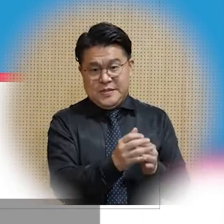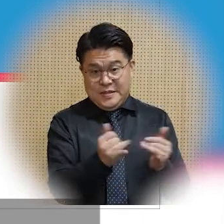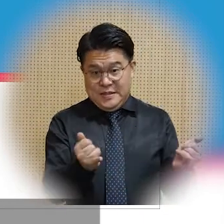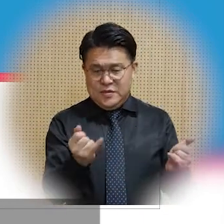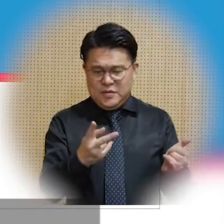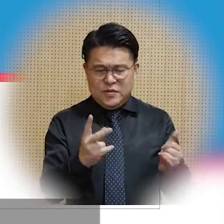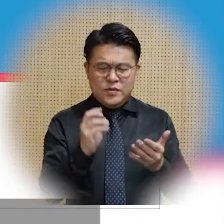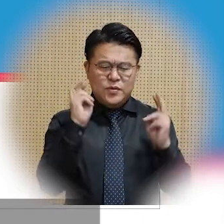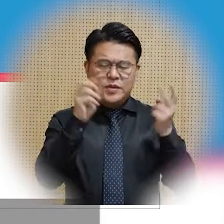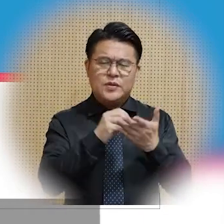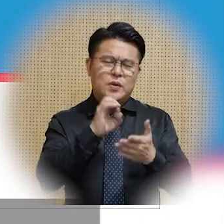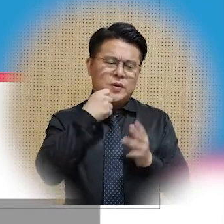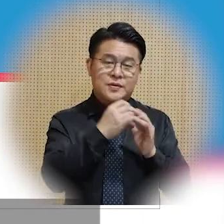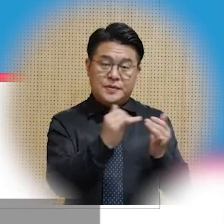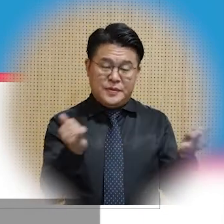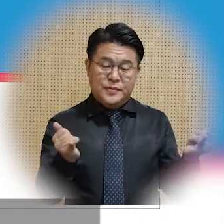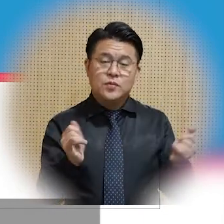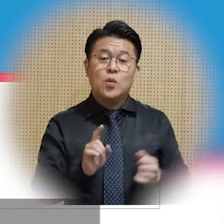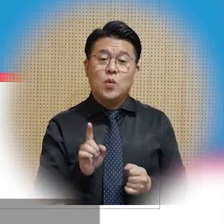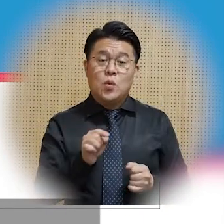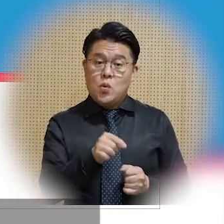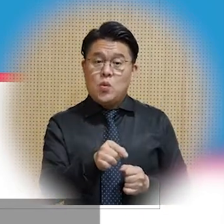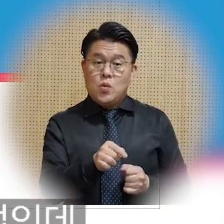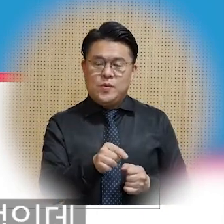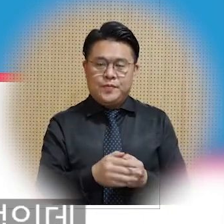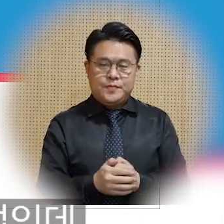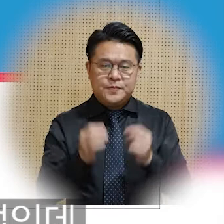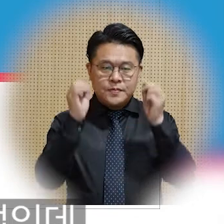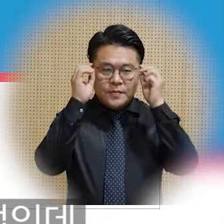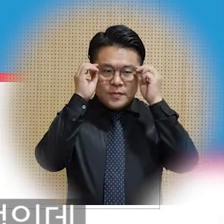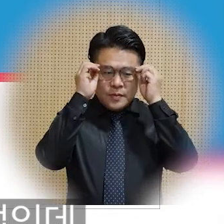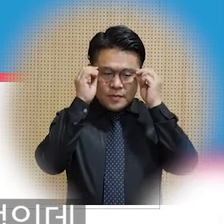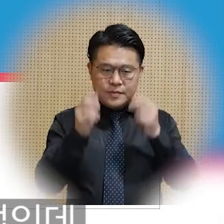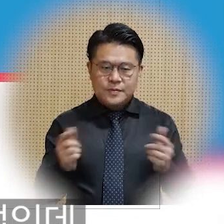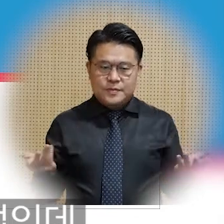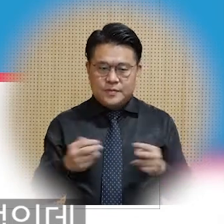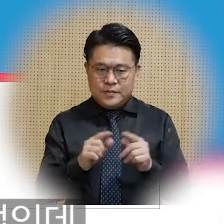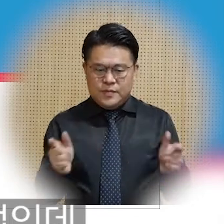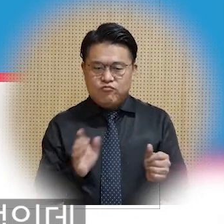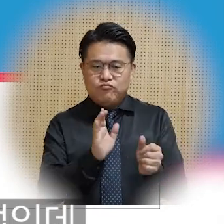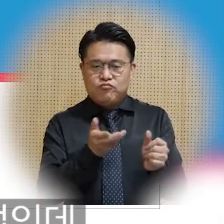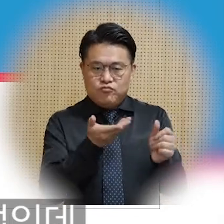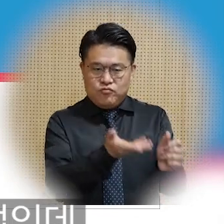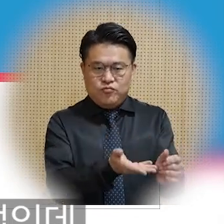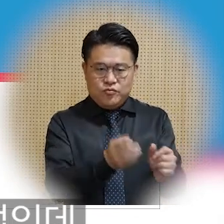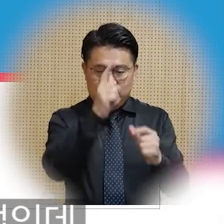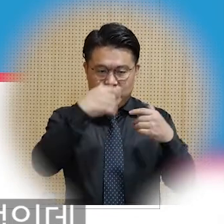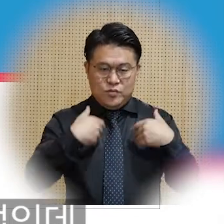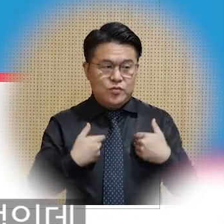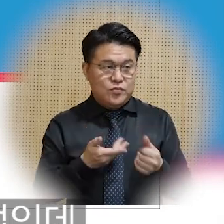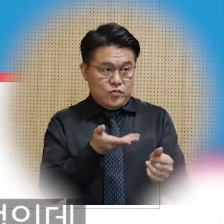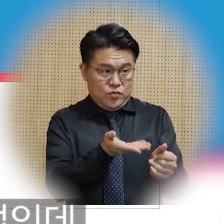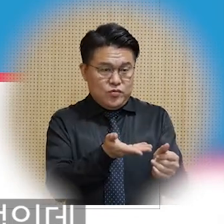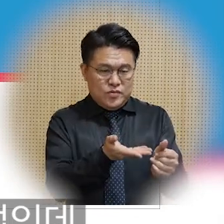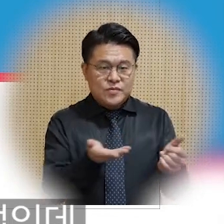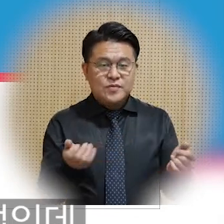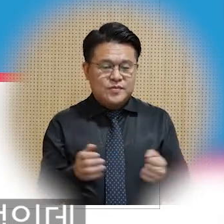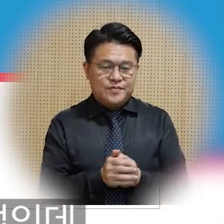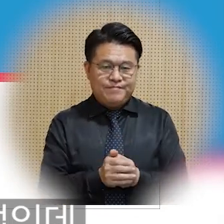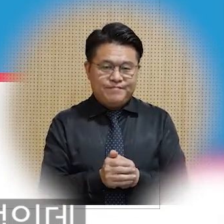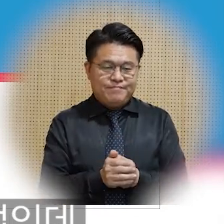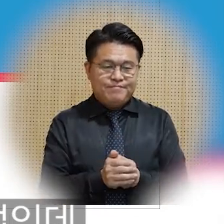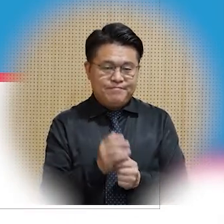계층이라든가 기타 뭐 취업 취약계층 분들에게 다양한 일자리를 제공해서 정부 지원해서 이제